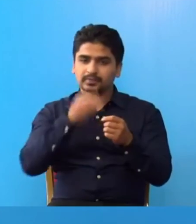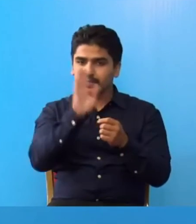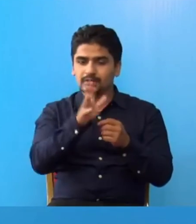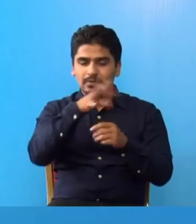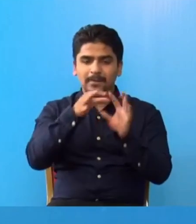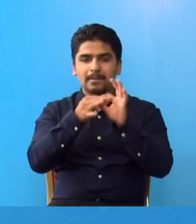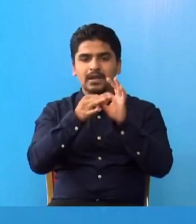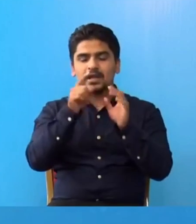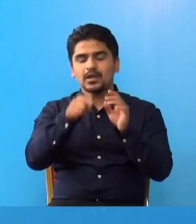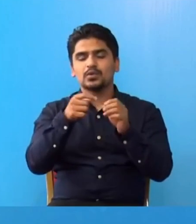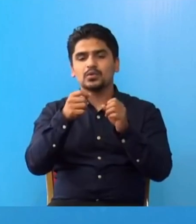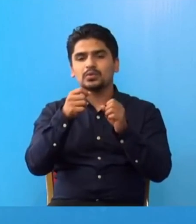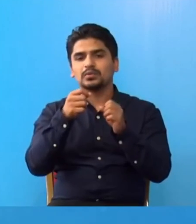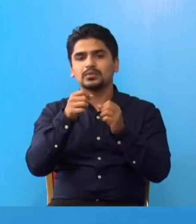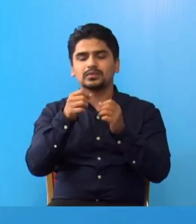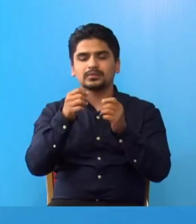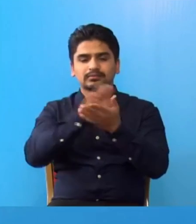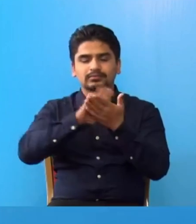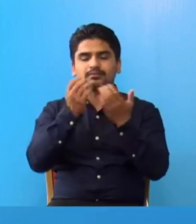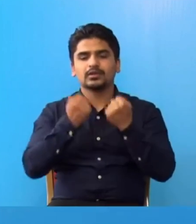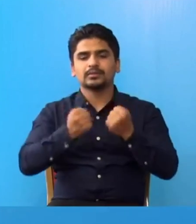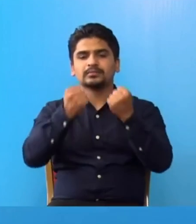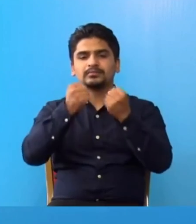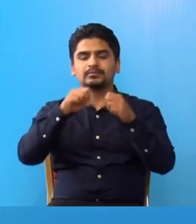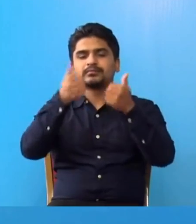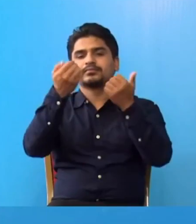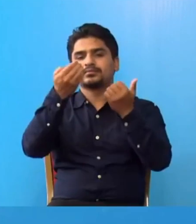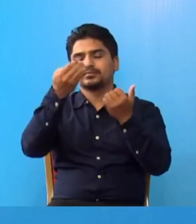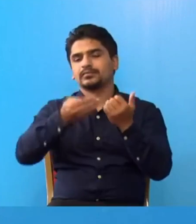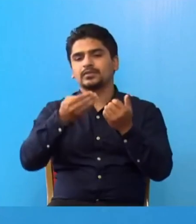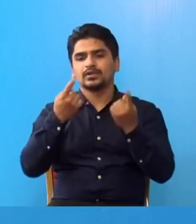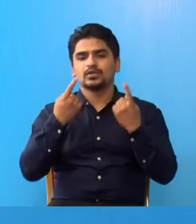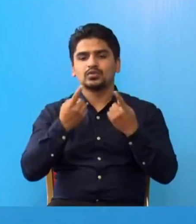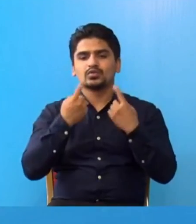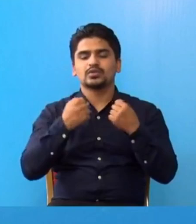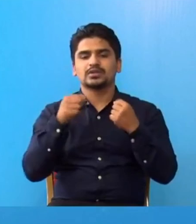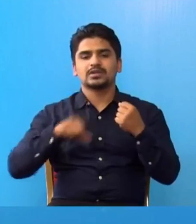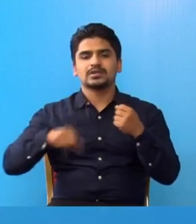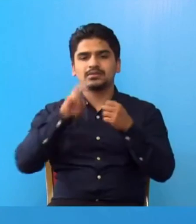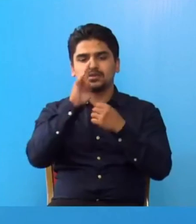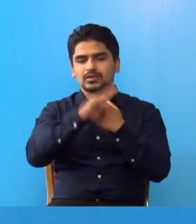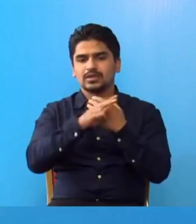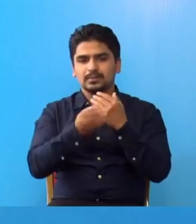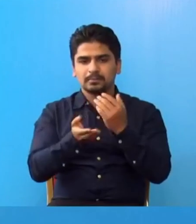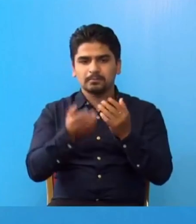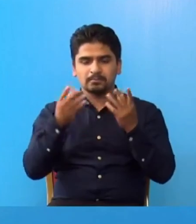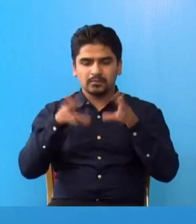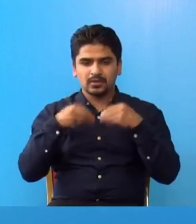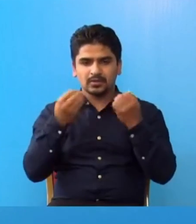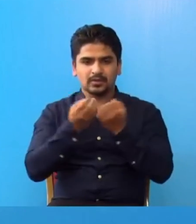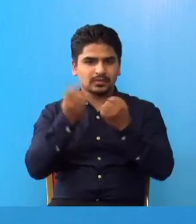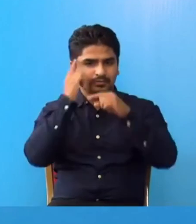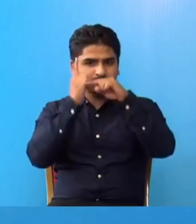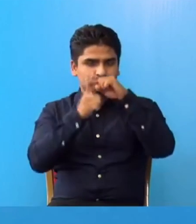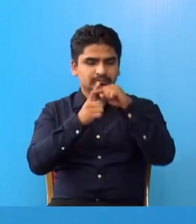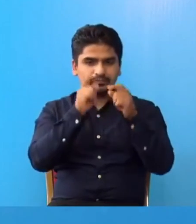यह उत्यरन सपल उना जरूरी चाहिए सवस्त जिवन चाहिए अपनाऊ। सक्कटा आत्मां क्सोंच को बिकास करूँँचा आत्मा